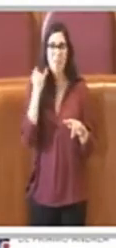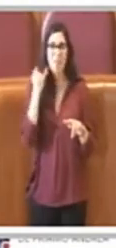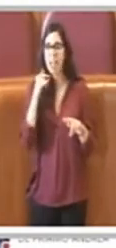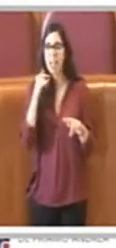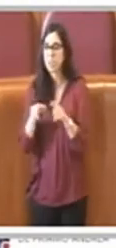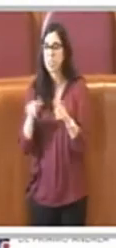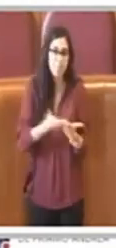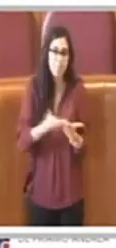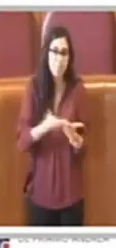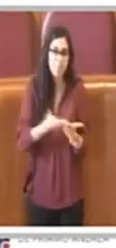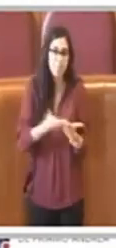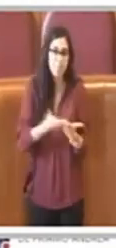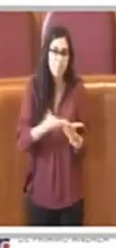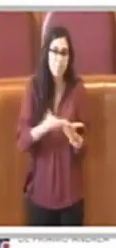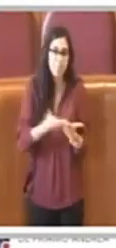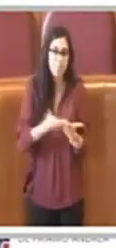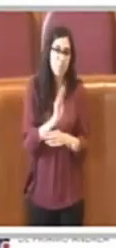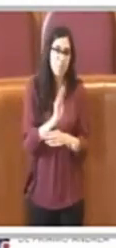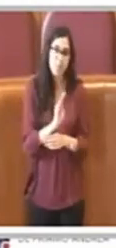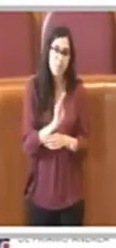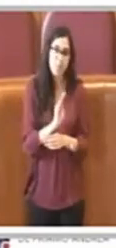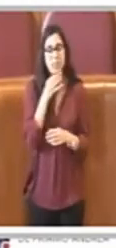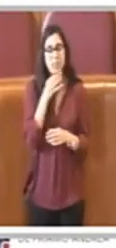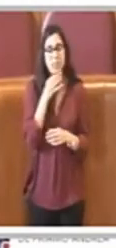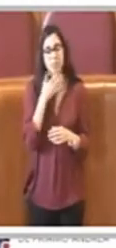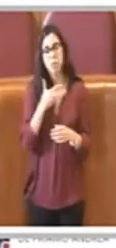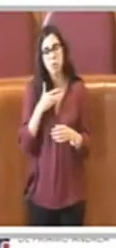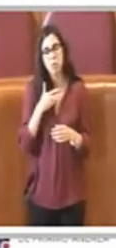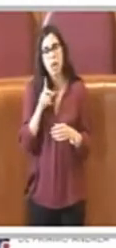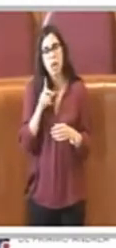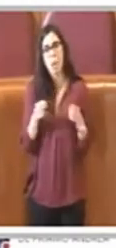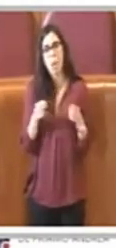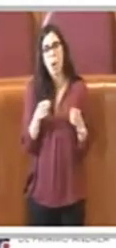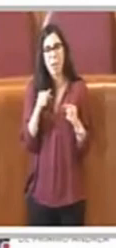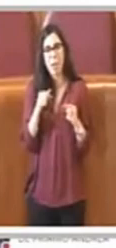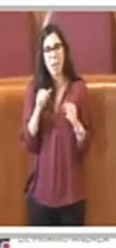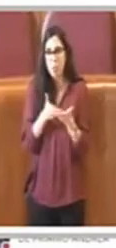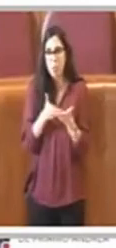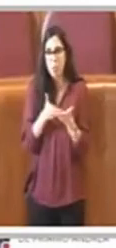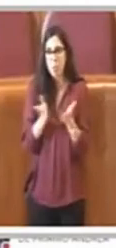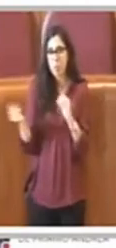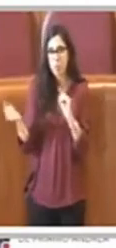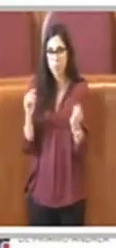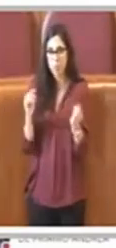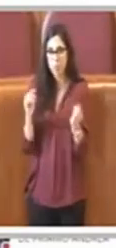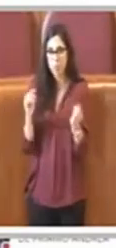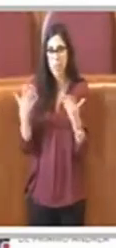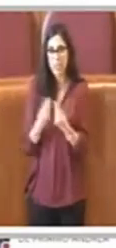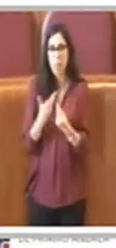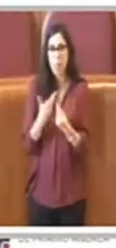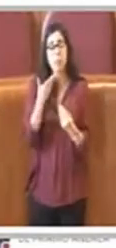sono comunque previsti anche dei momenti dedicati, quindi ecco, sono tanti i punti previsti in queste linee